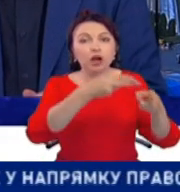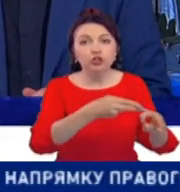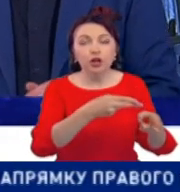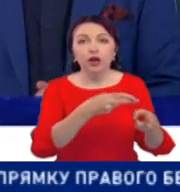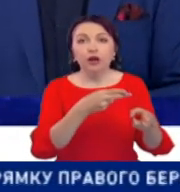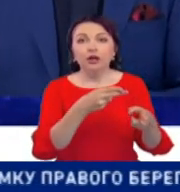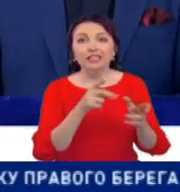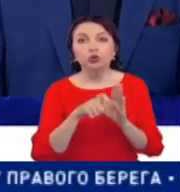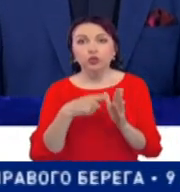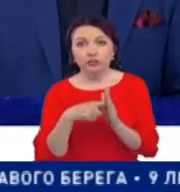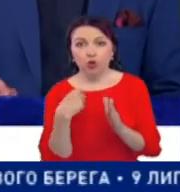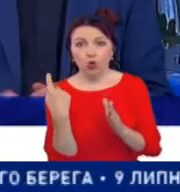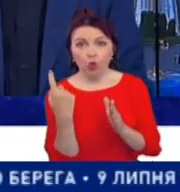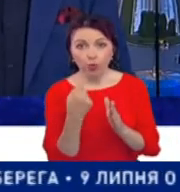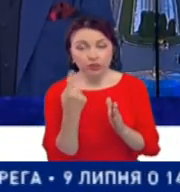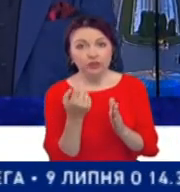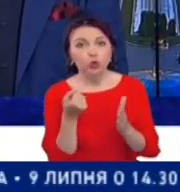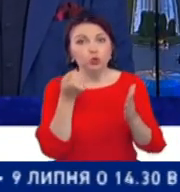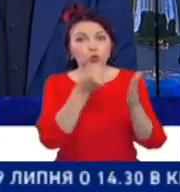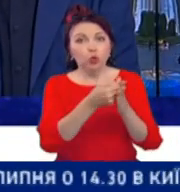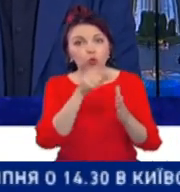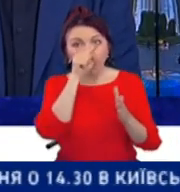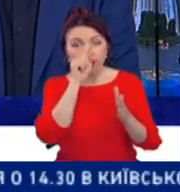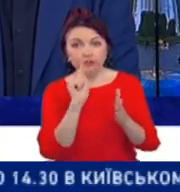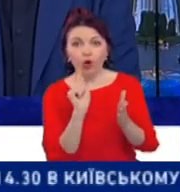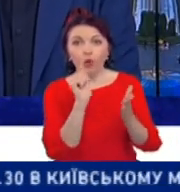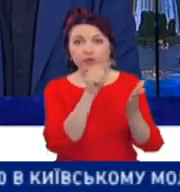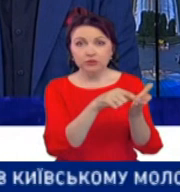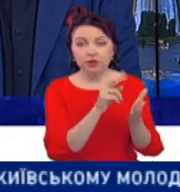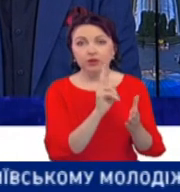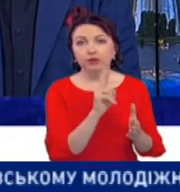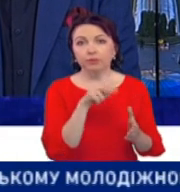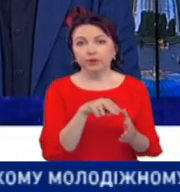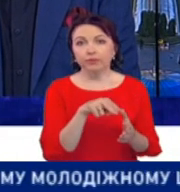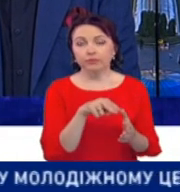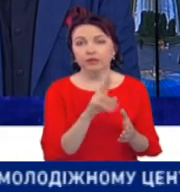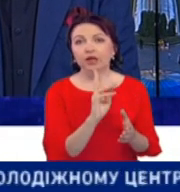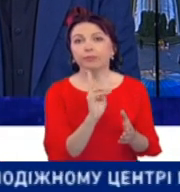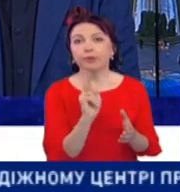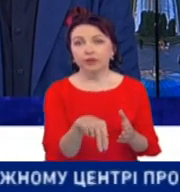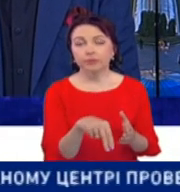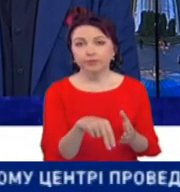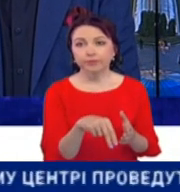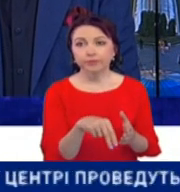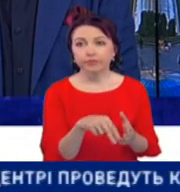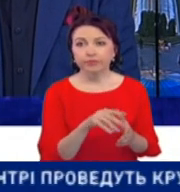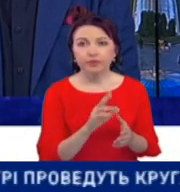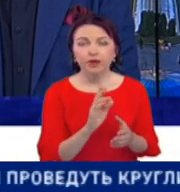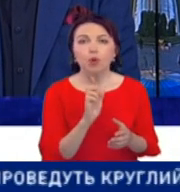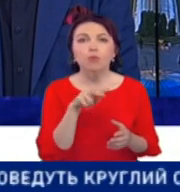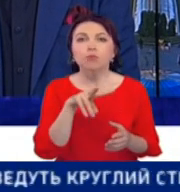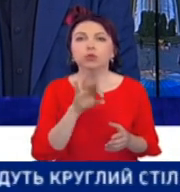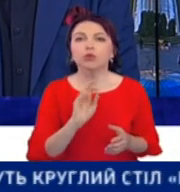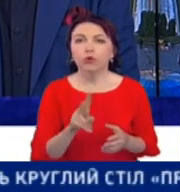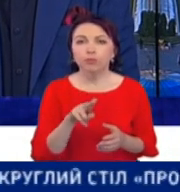заїжджаєш з Донецької області в Луганську область, скажімо так, на КПВВ, на КП, не на КП, а на блокпосту